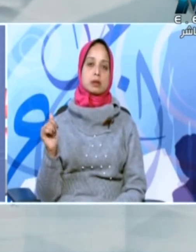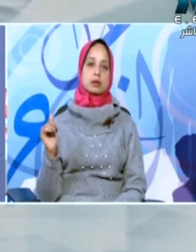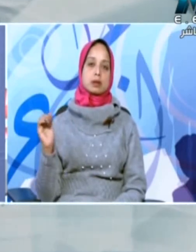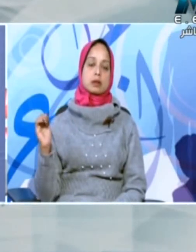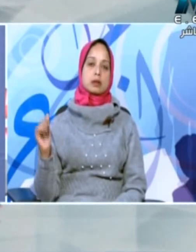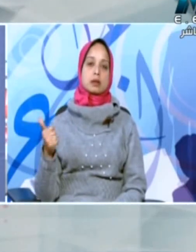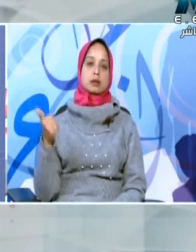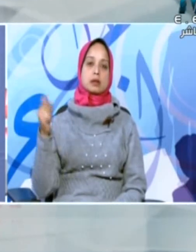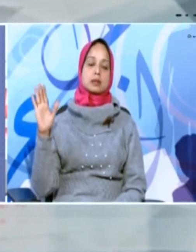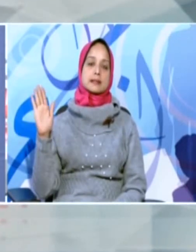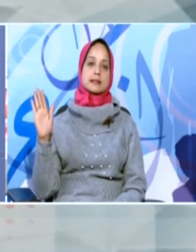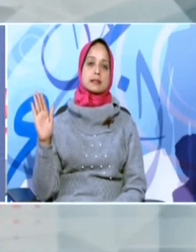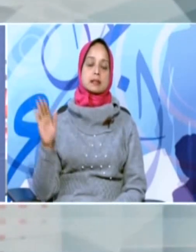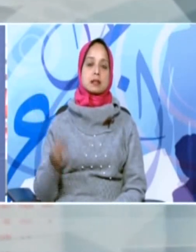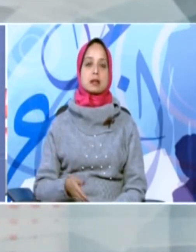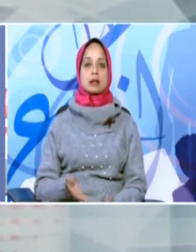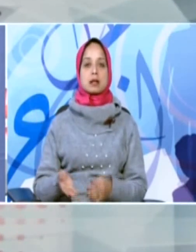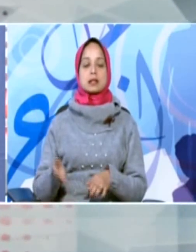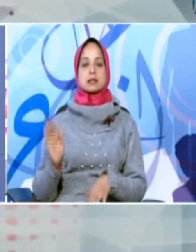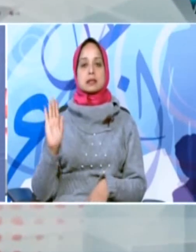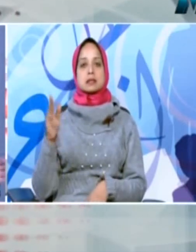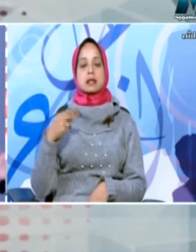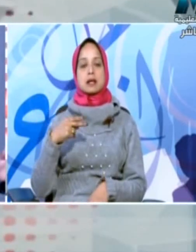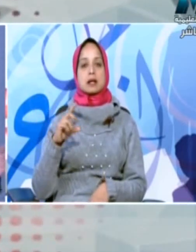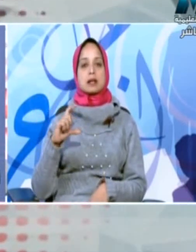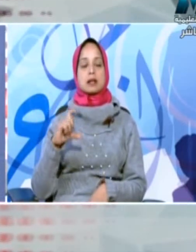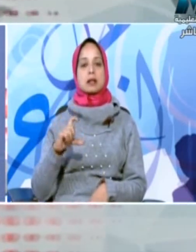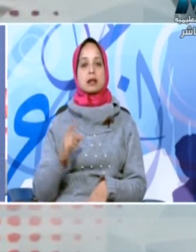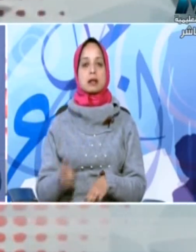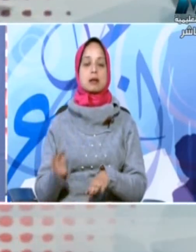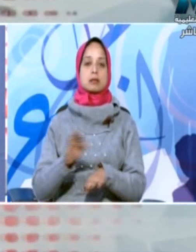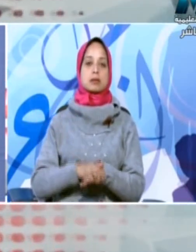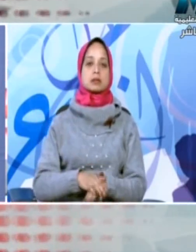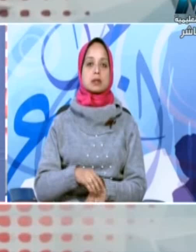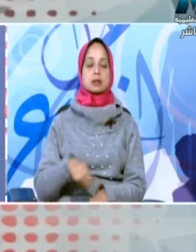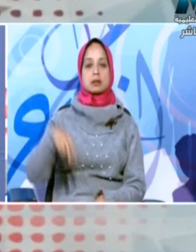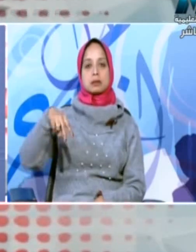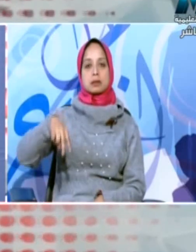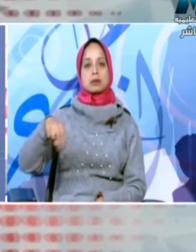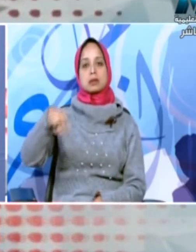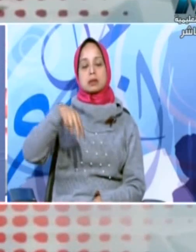مكانه. سعد لما توفى 1927 خلفه في قيادة حزب الوفد مصطفى باشا النحاس.